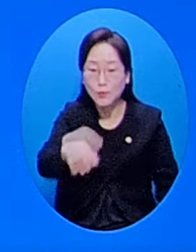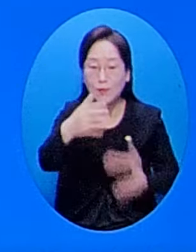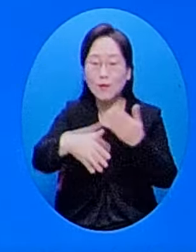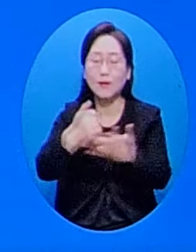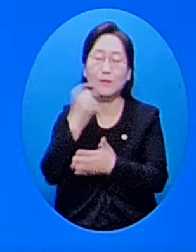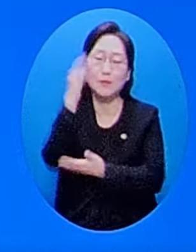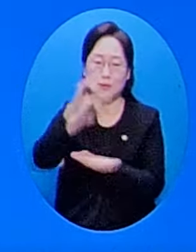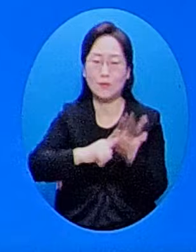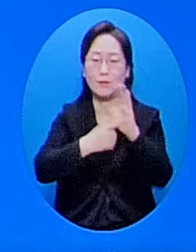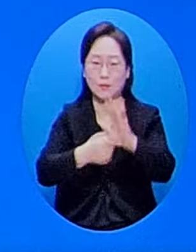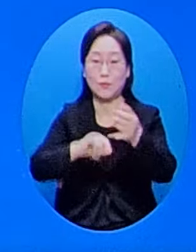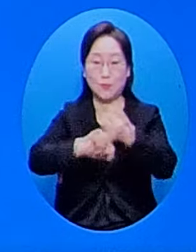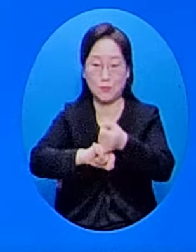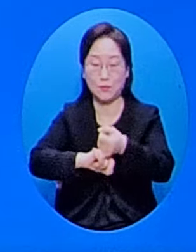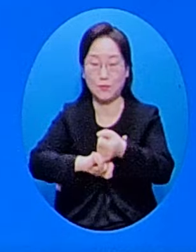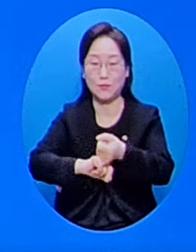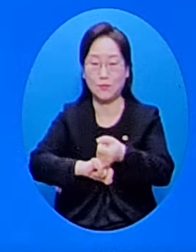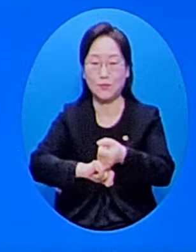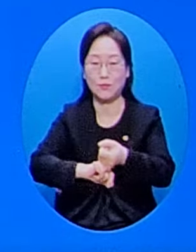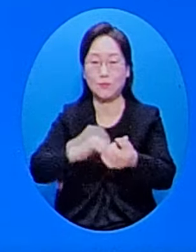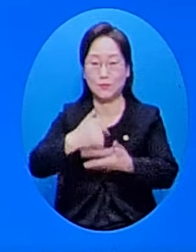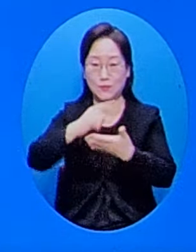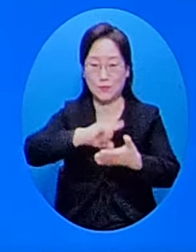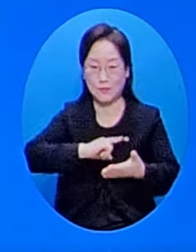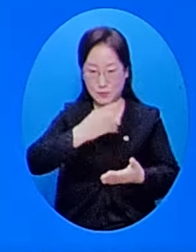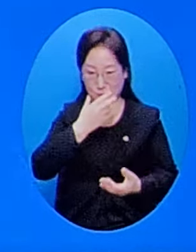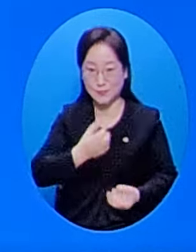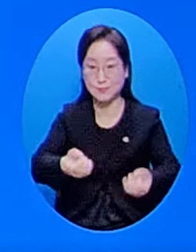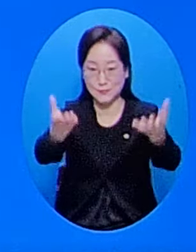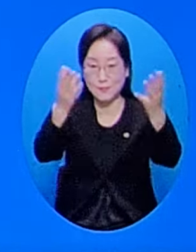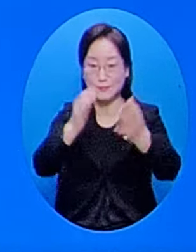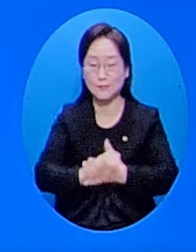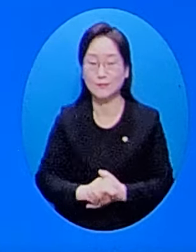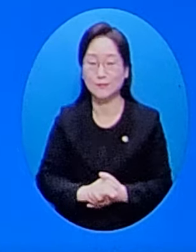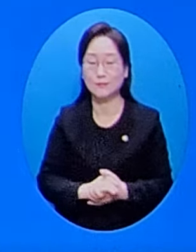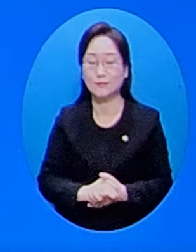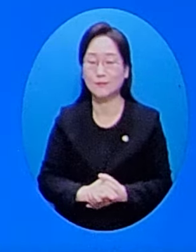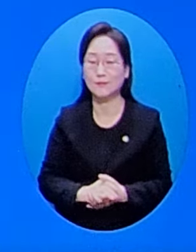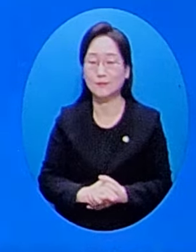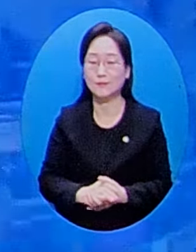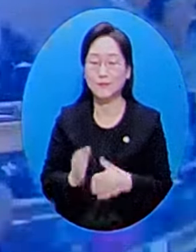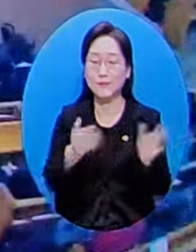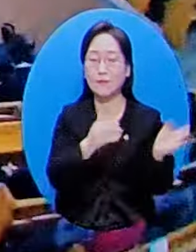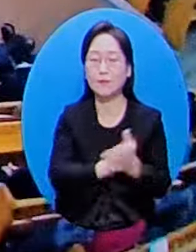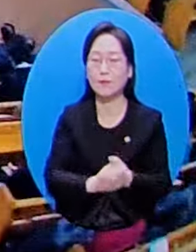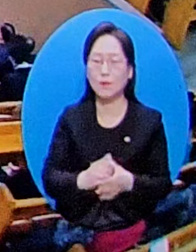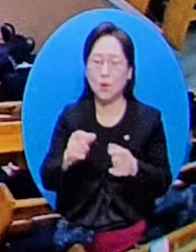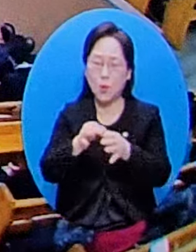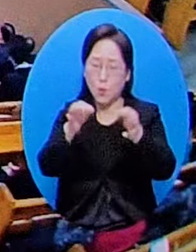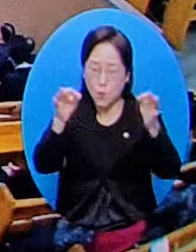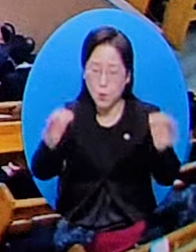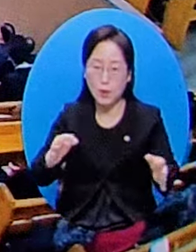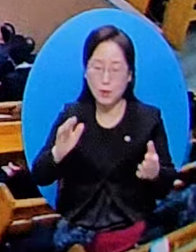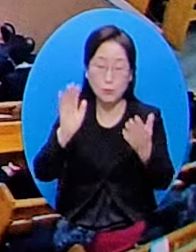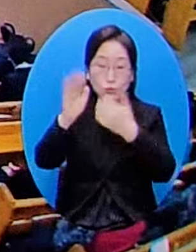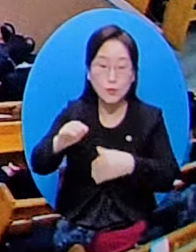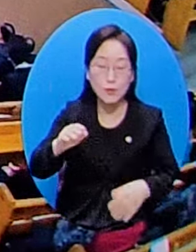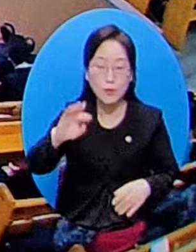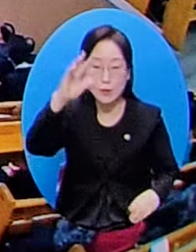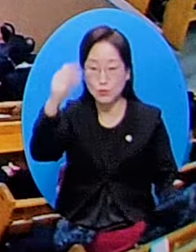주님의 귀한 자들이 다 되시기를 주님의 이름으로 축원합니다. 그런데 오랜 후에 주인이 돌아옵니다. 돈이